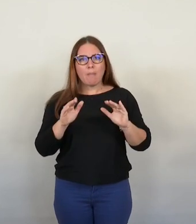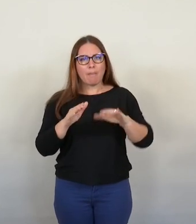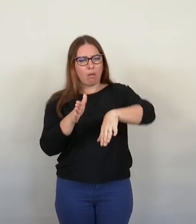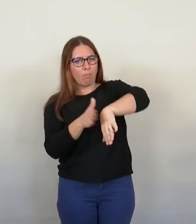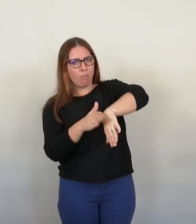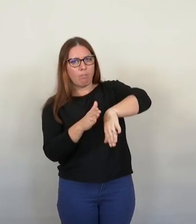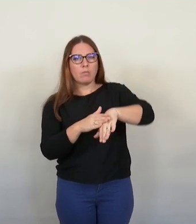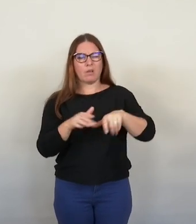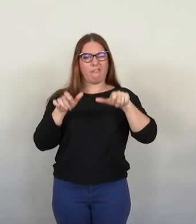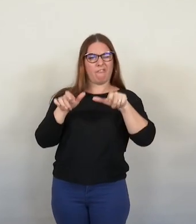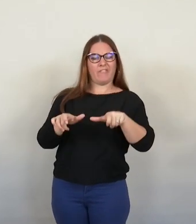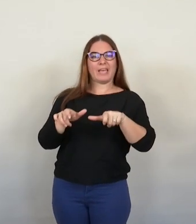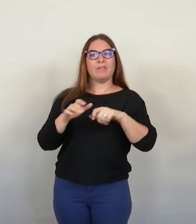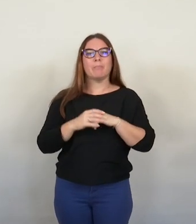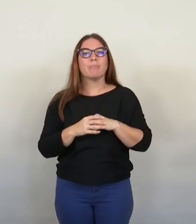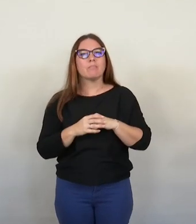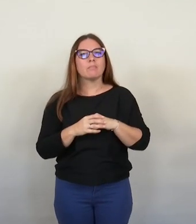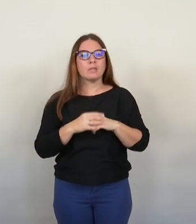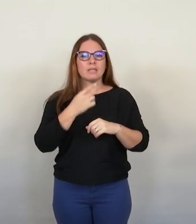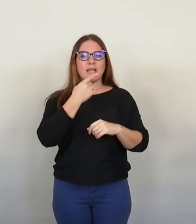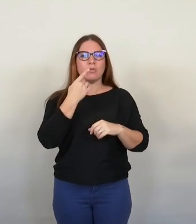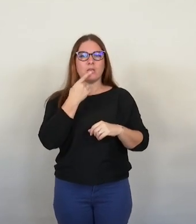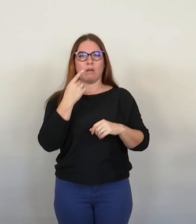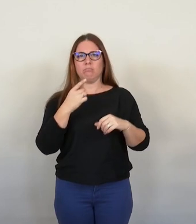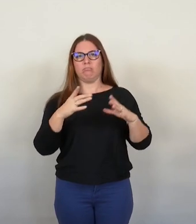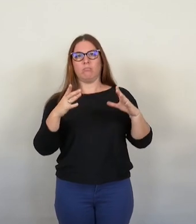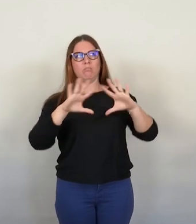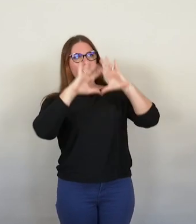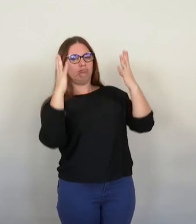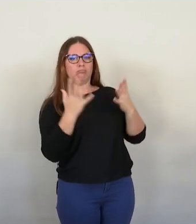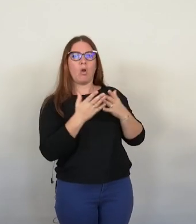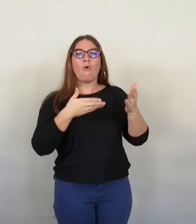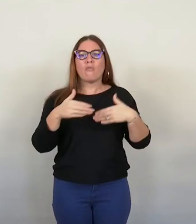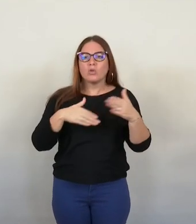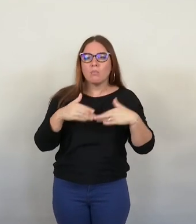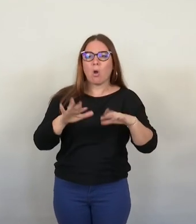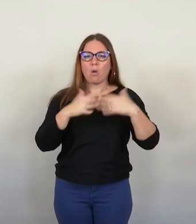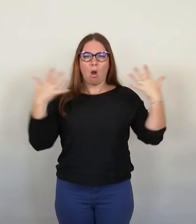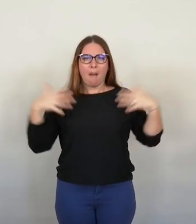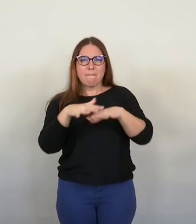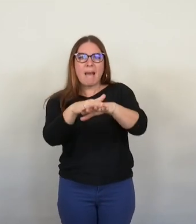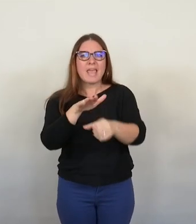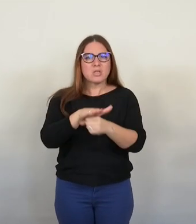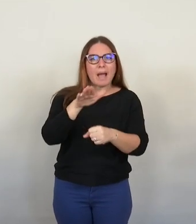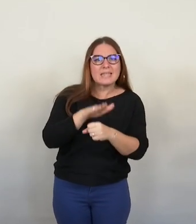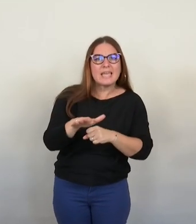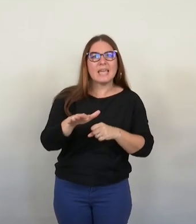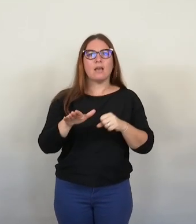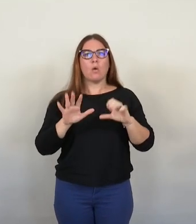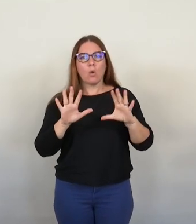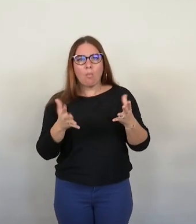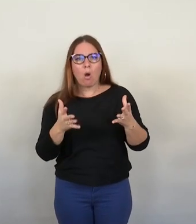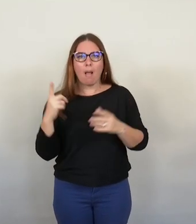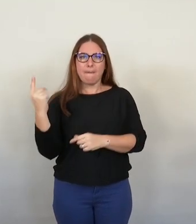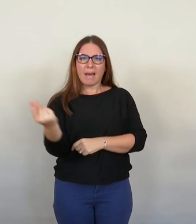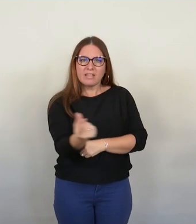vous invite à les vérifier je vous je vous lis la liste lourdeur de fonctionnement manque de maillage et de coordination avec les partenaires